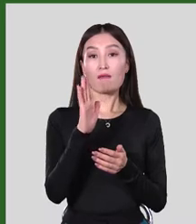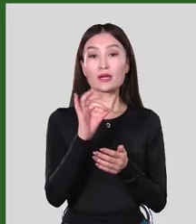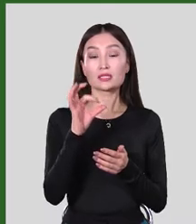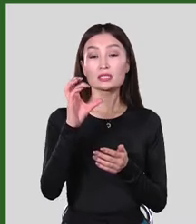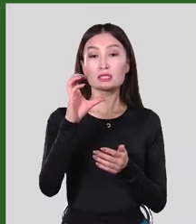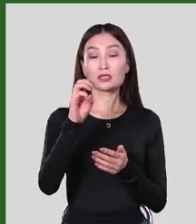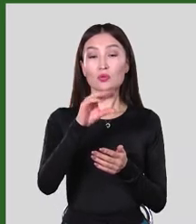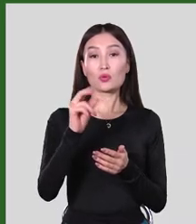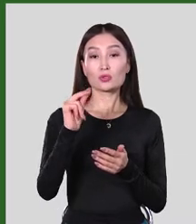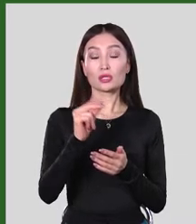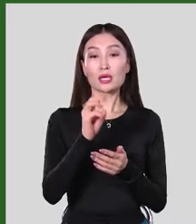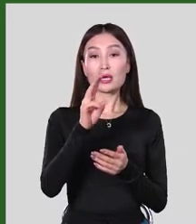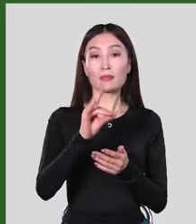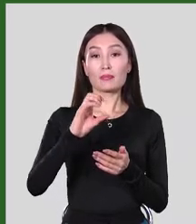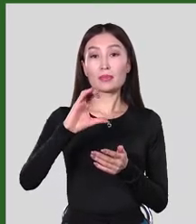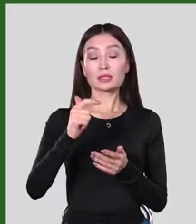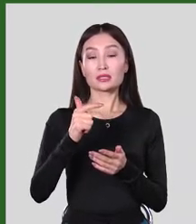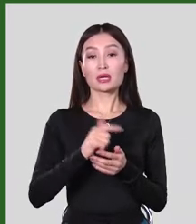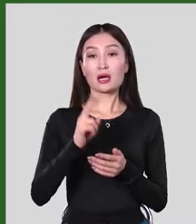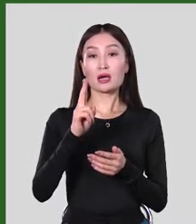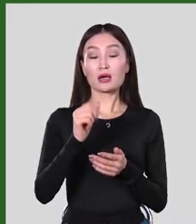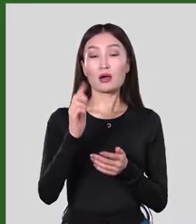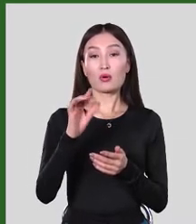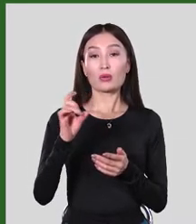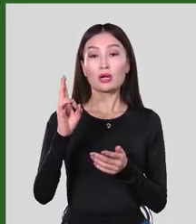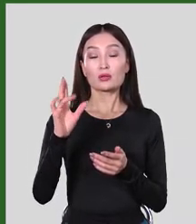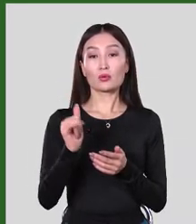Восточная – мыс Кабубранку, 7 градусов